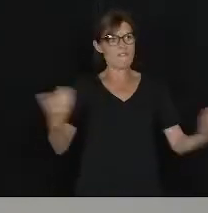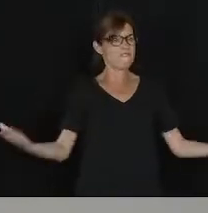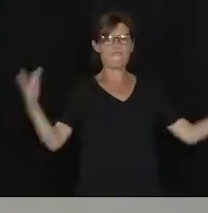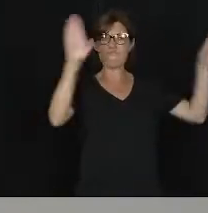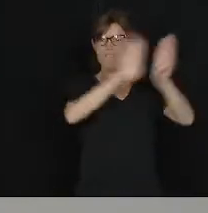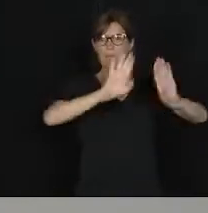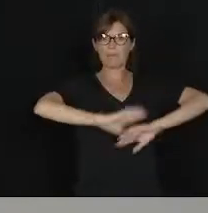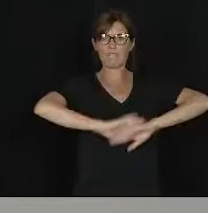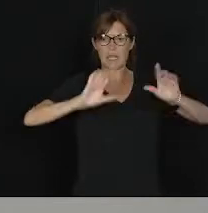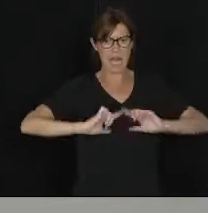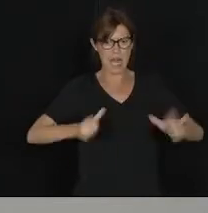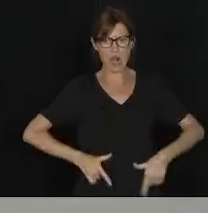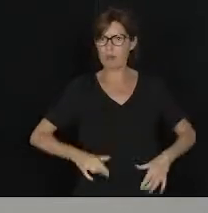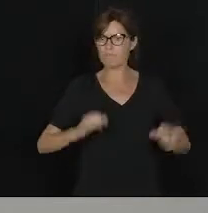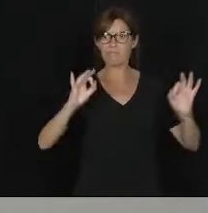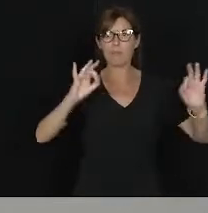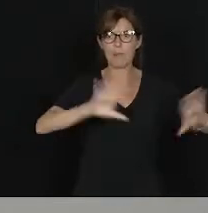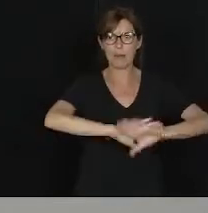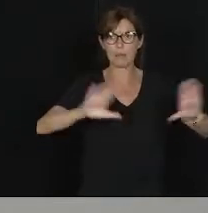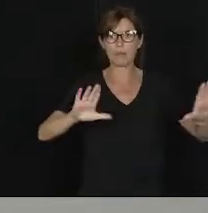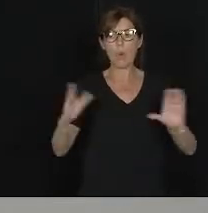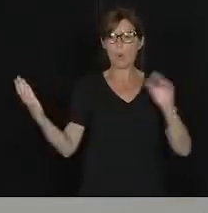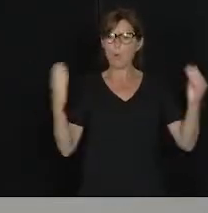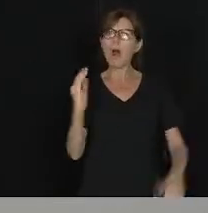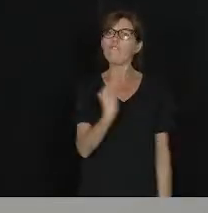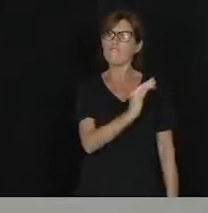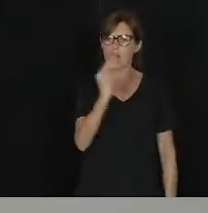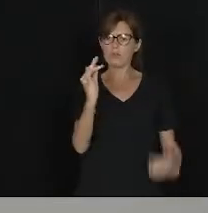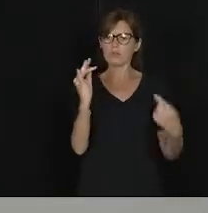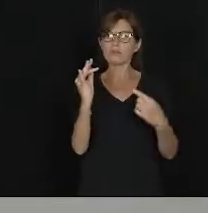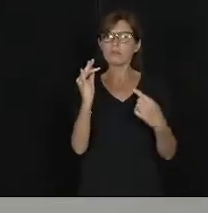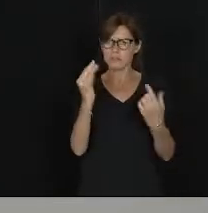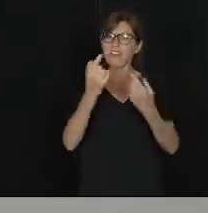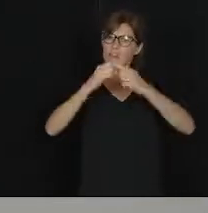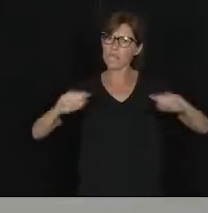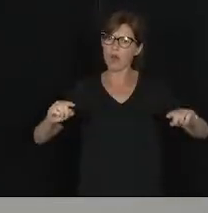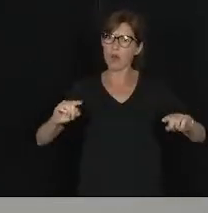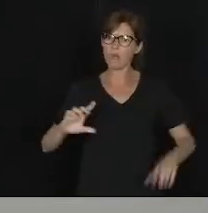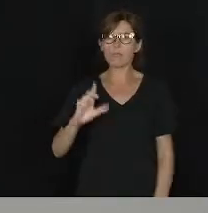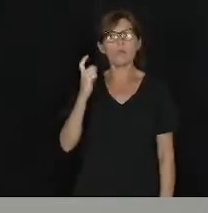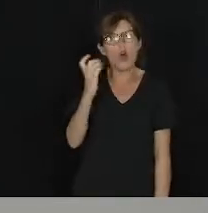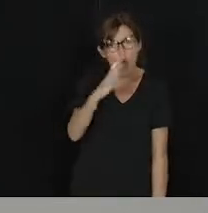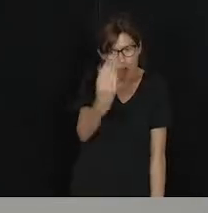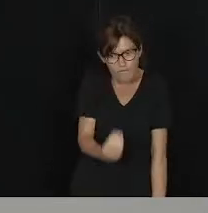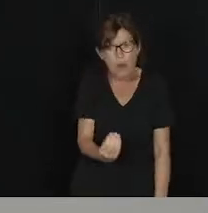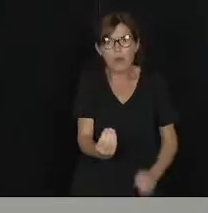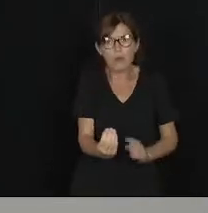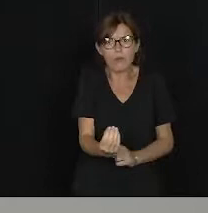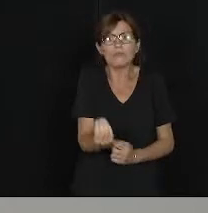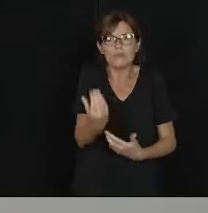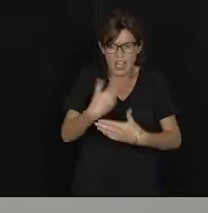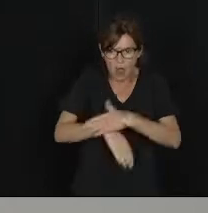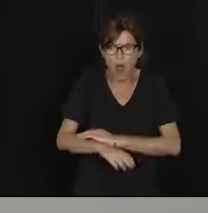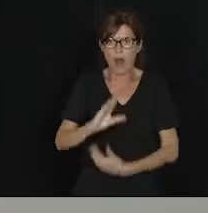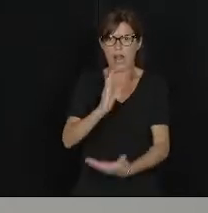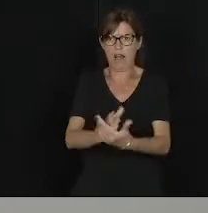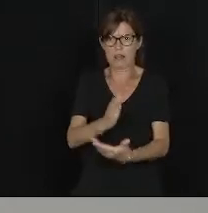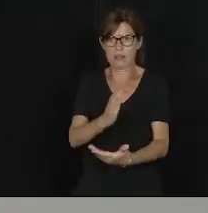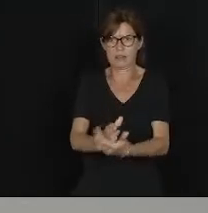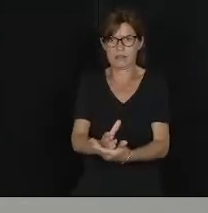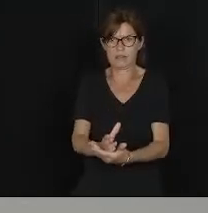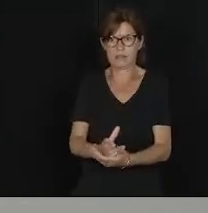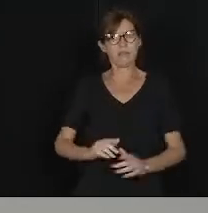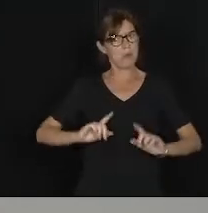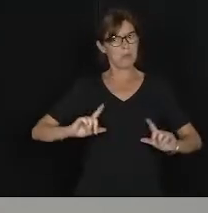scolaire. La France, en revanche, maintient l'enfant dans les classes, mais lui demande une